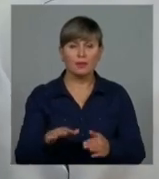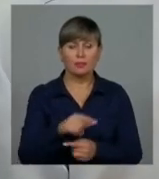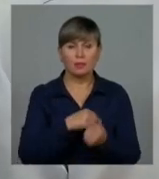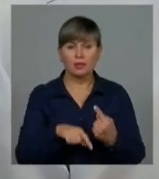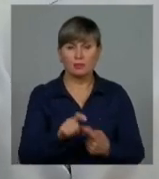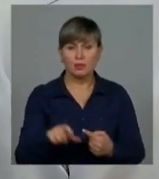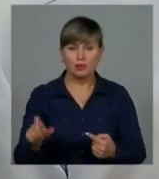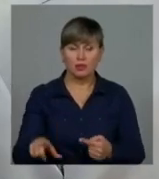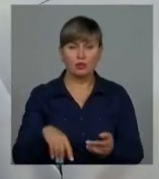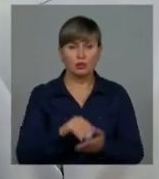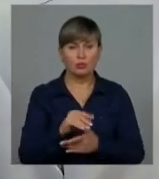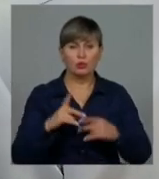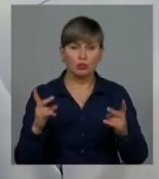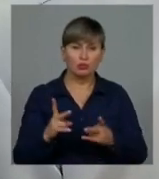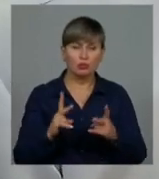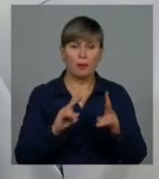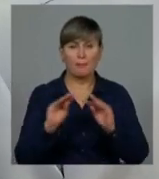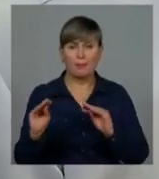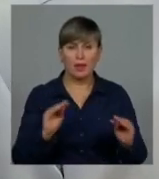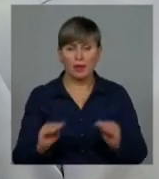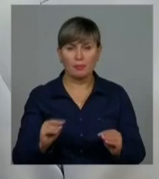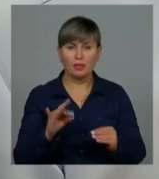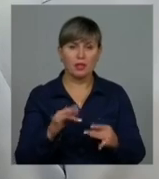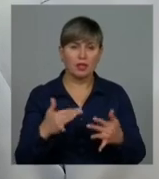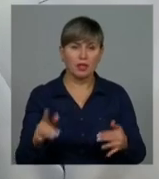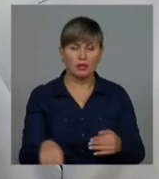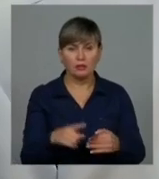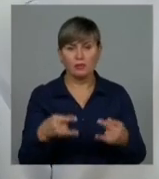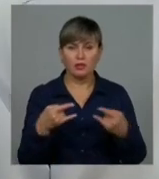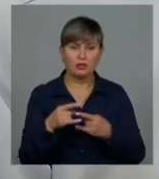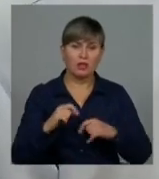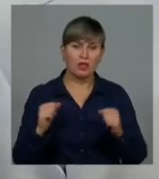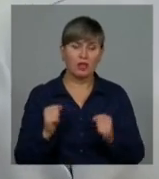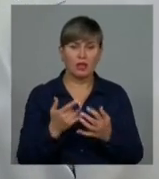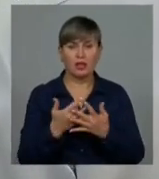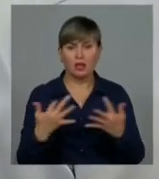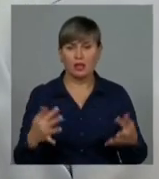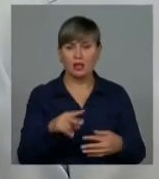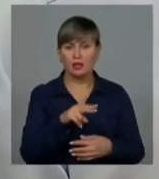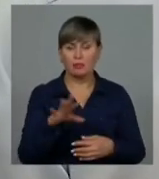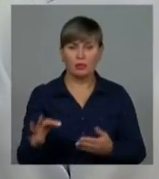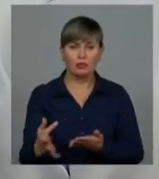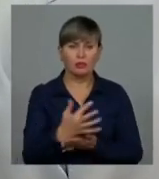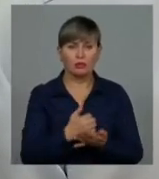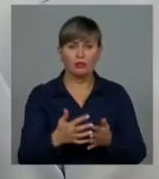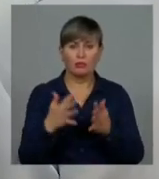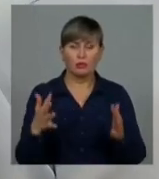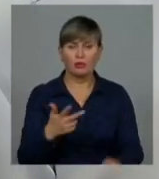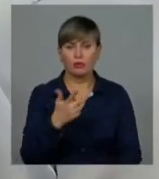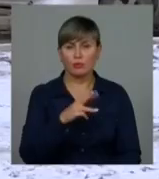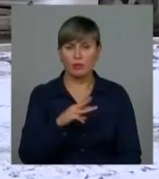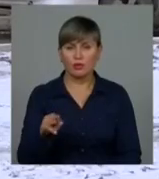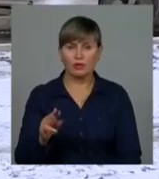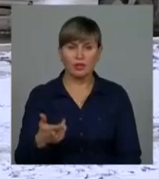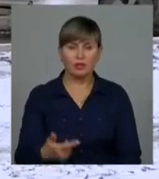предприниматели закупили нужную мебель и бытовую технику. Разными неправительственными организациями собрано более 3 миллионов